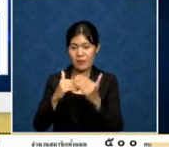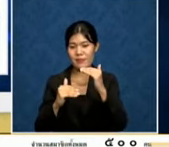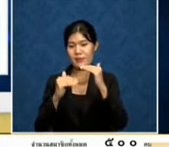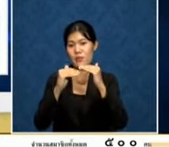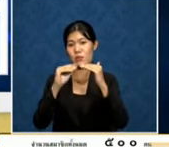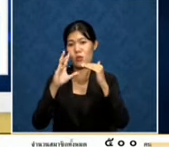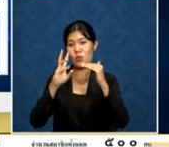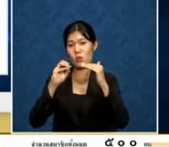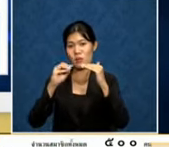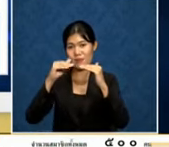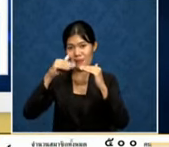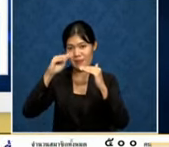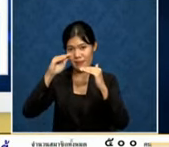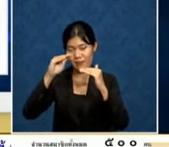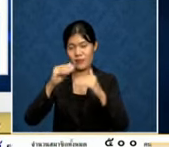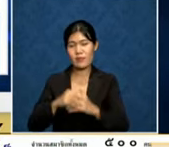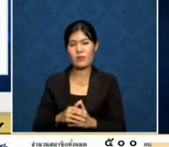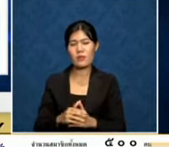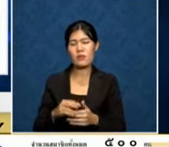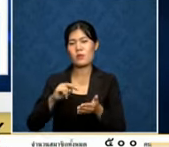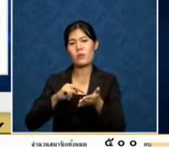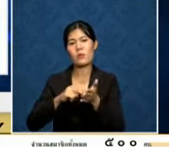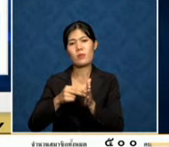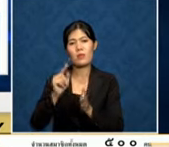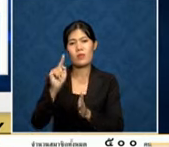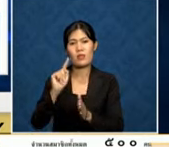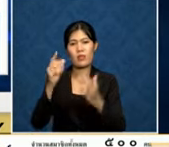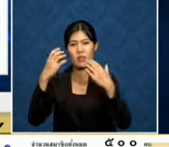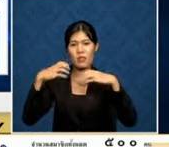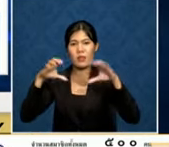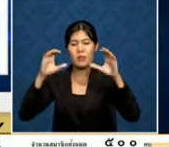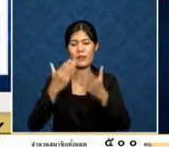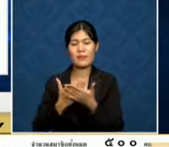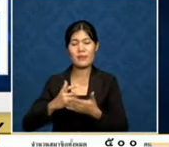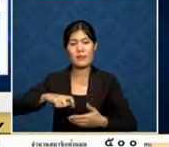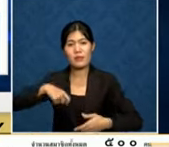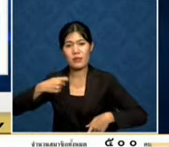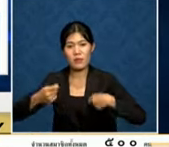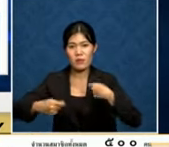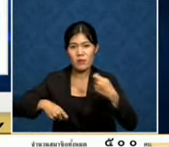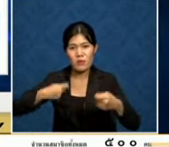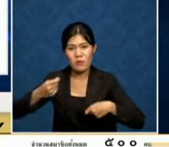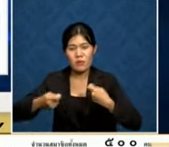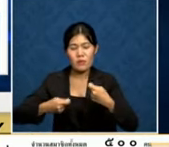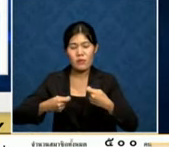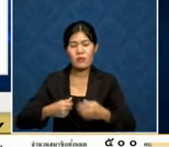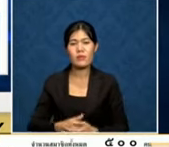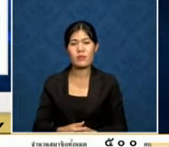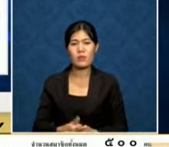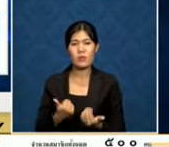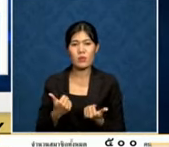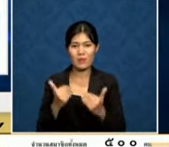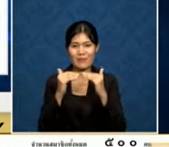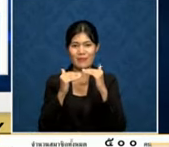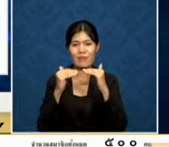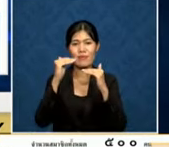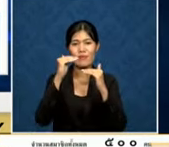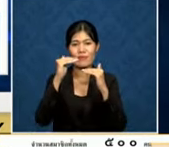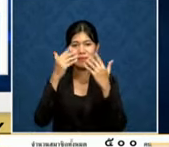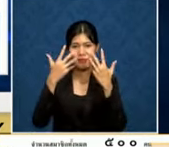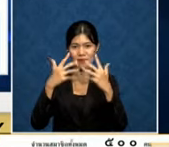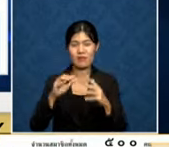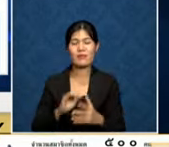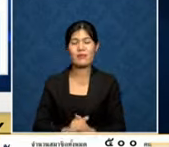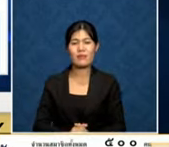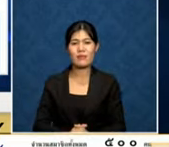60%แสดงว่ารัฐบาลใช้จ่ายเกินตัวซึ่งในขณะนี้เกินมาเรียบร้อยแล้วครับ